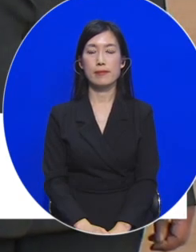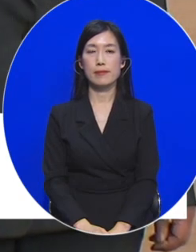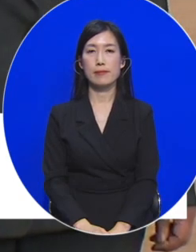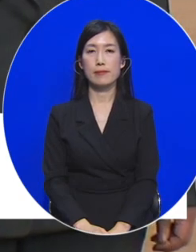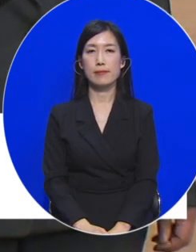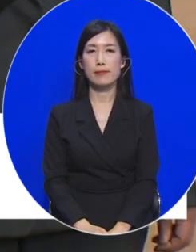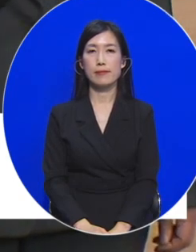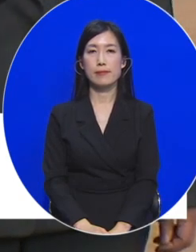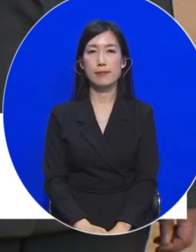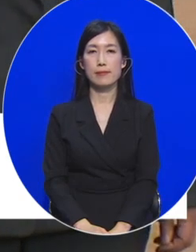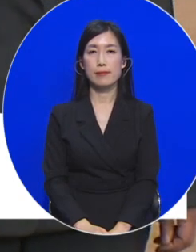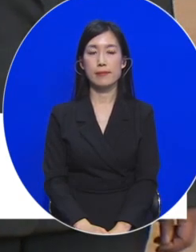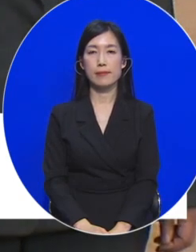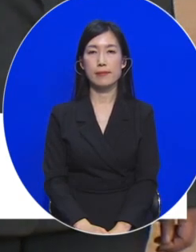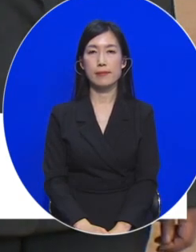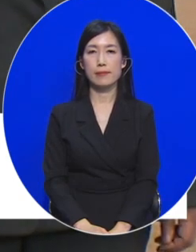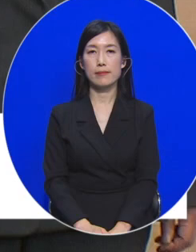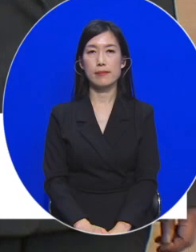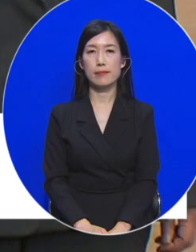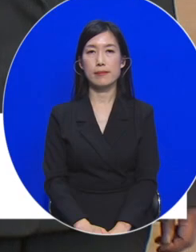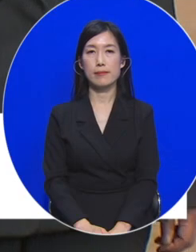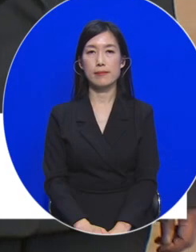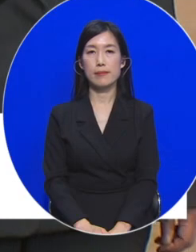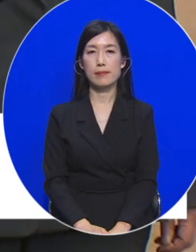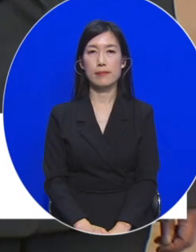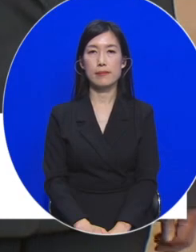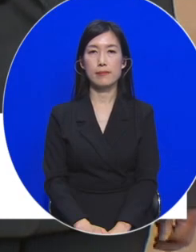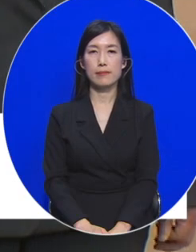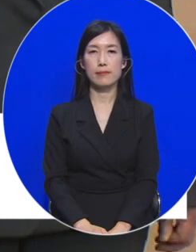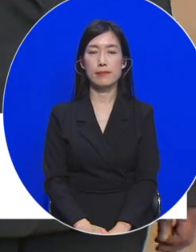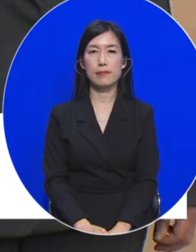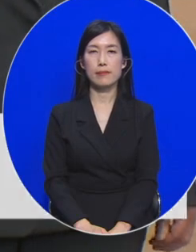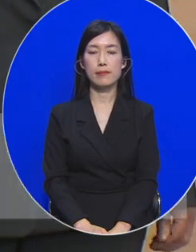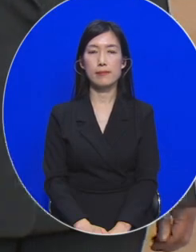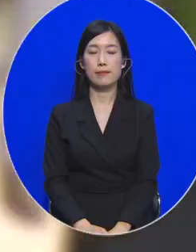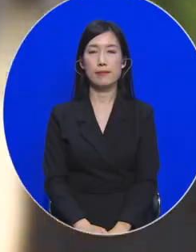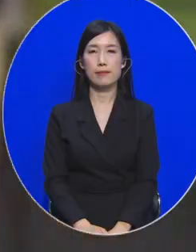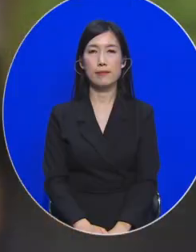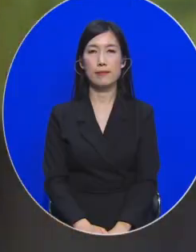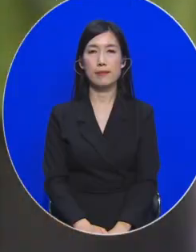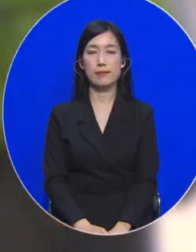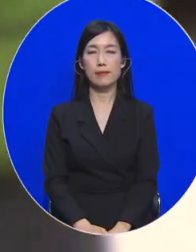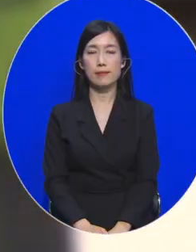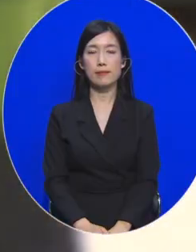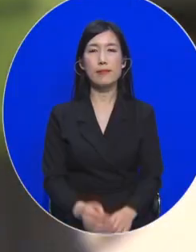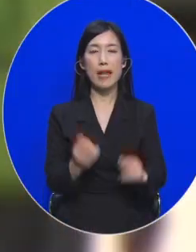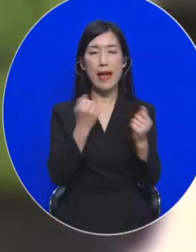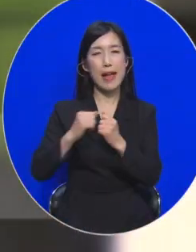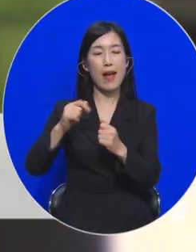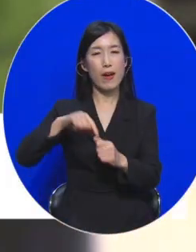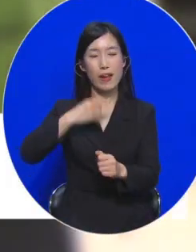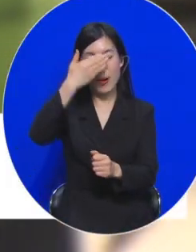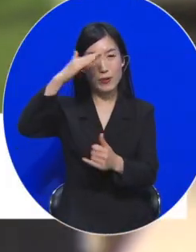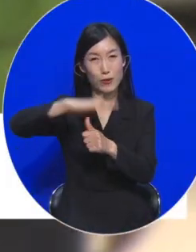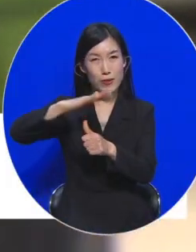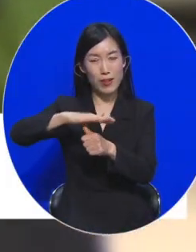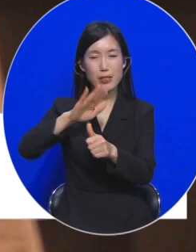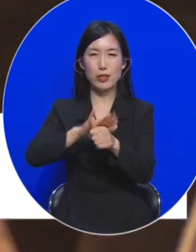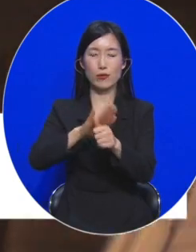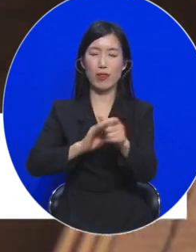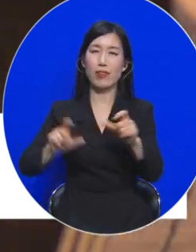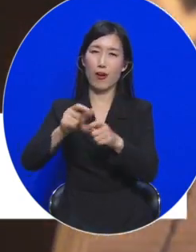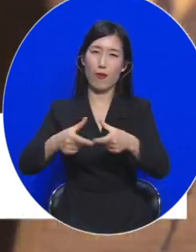거주기간 연장 등을 추진하여 누구 하나 소외되지 않는 가족이 없도록 지원하겠습니다 가정박 청소년의 자립지원에도 적극 나섭니다